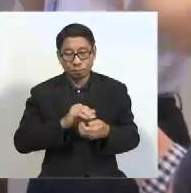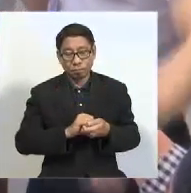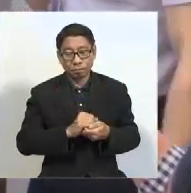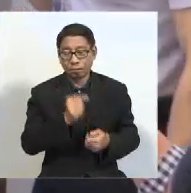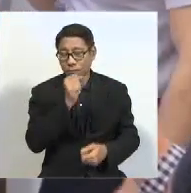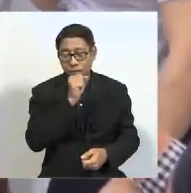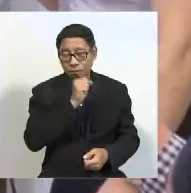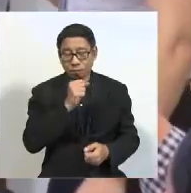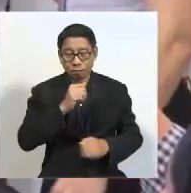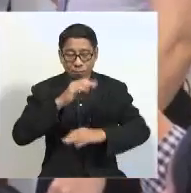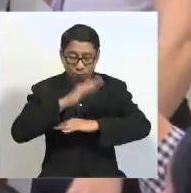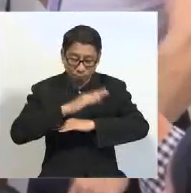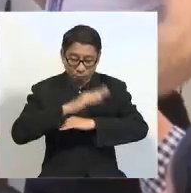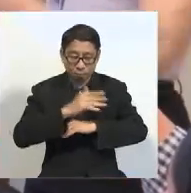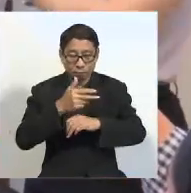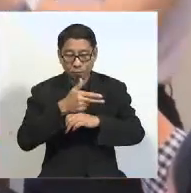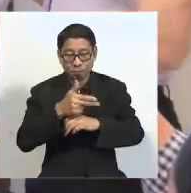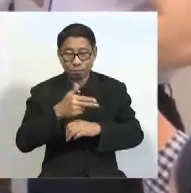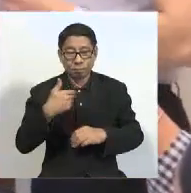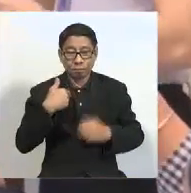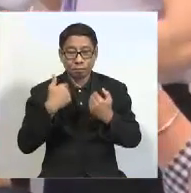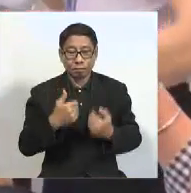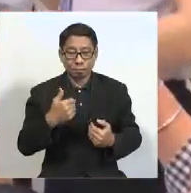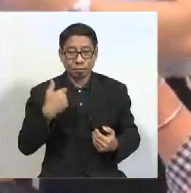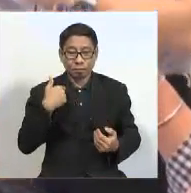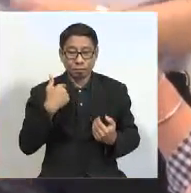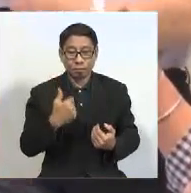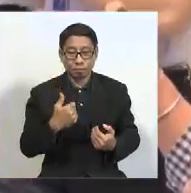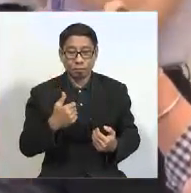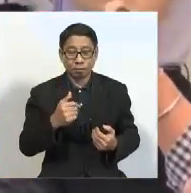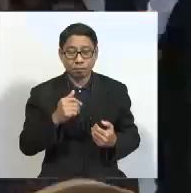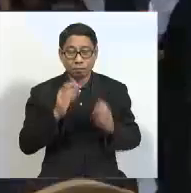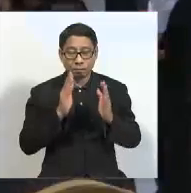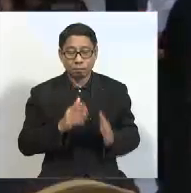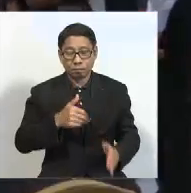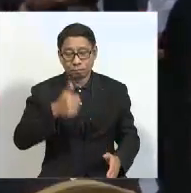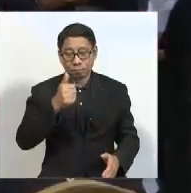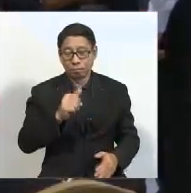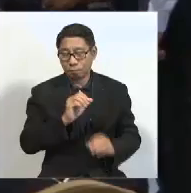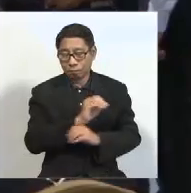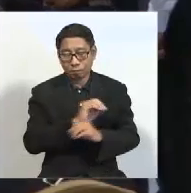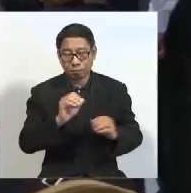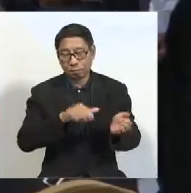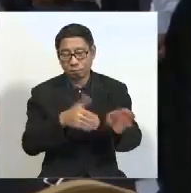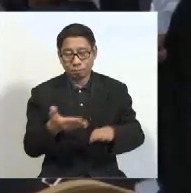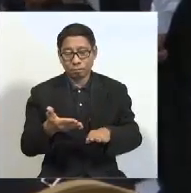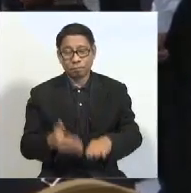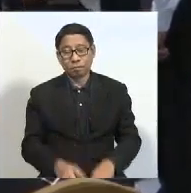พลงกับพี่ๆสื่อมวลชนนะคะในเพลงศรัทธาของหินเหล็กไฟและเพลงคนดีไม่มีวันตายด้วยค่ะ